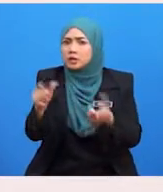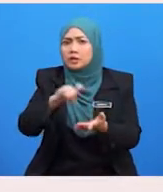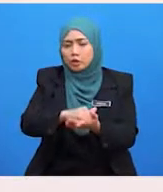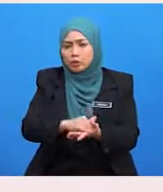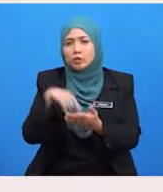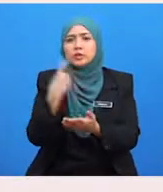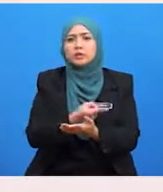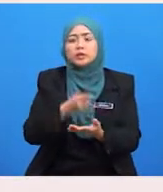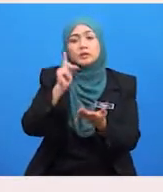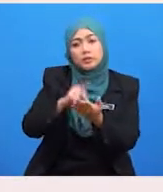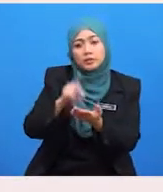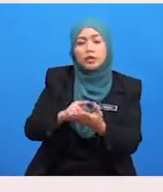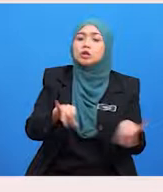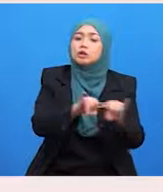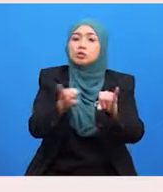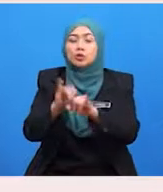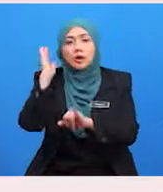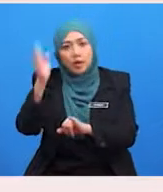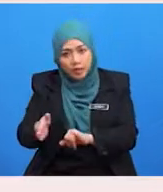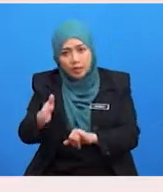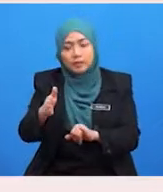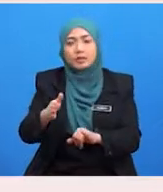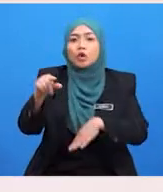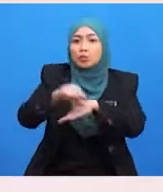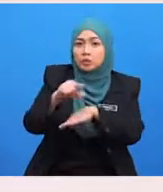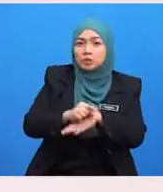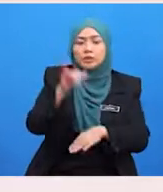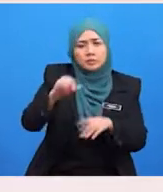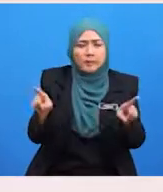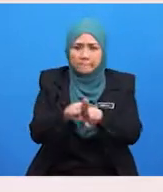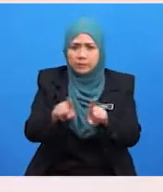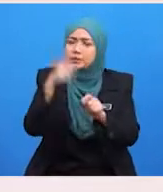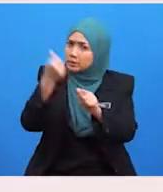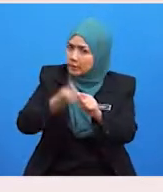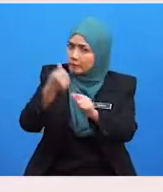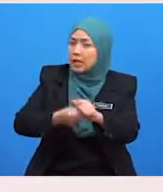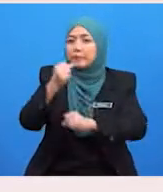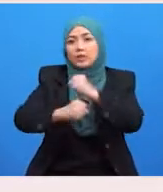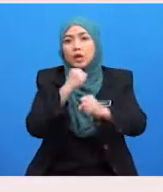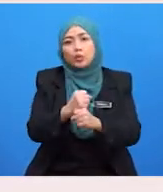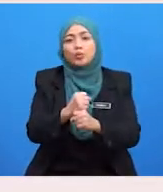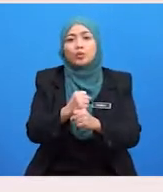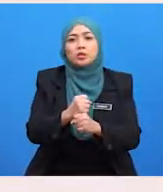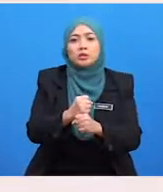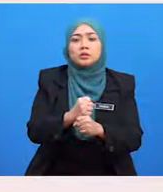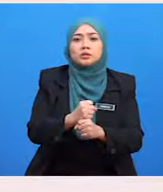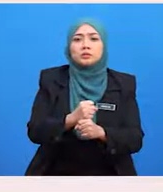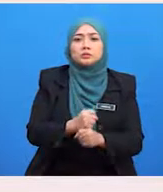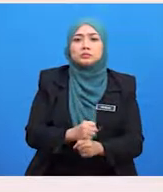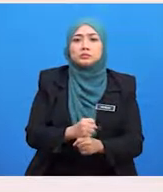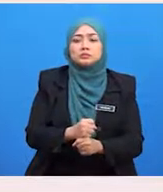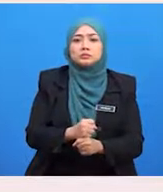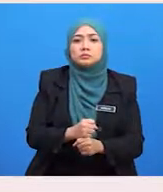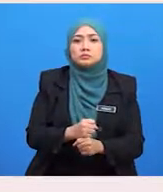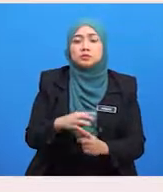nilai yang dikira juga akan mempunyai nilai yang sama setiap tahun kecuali pada tahun